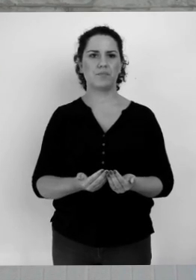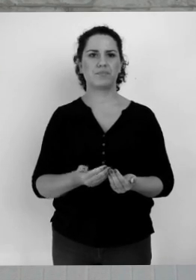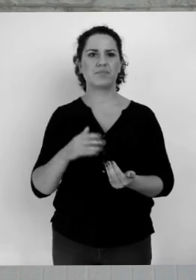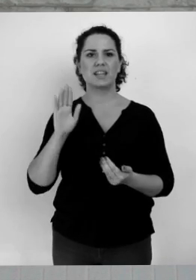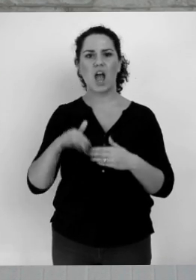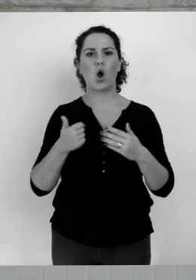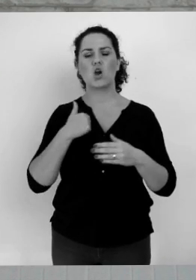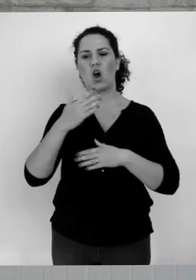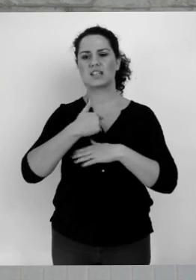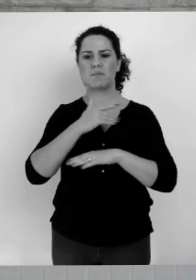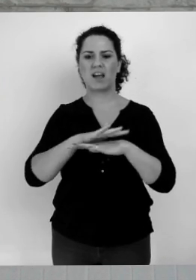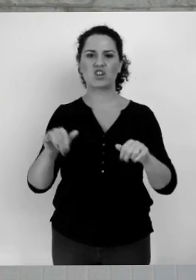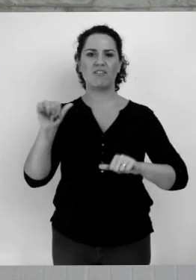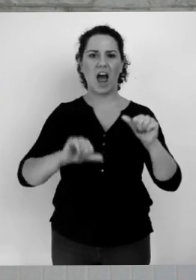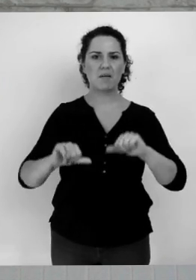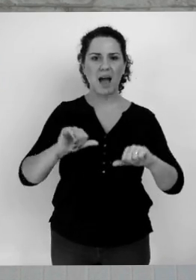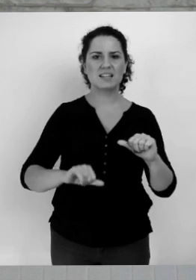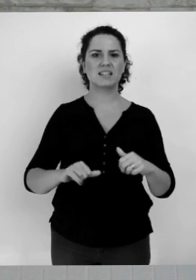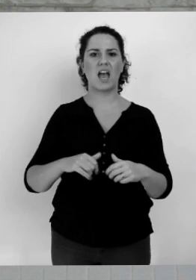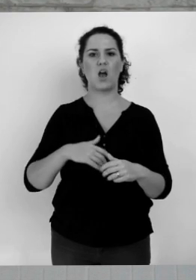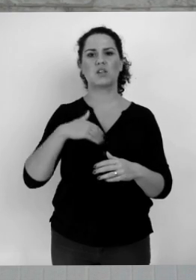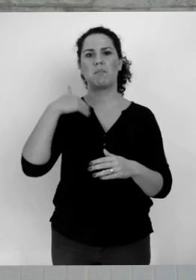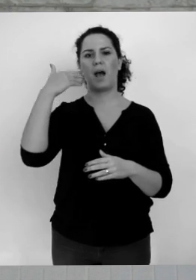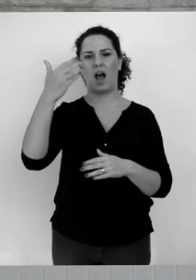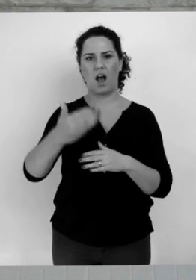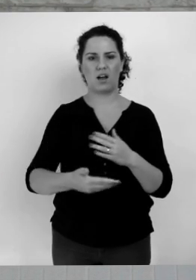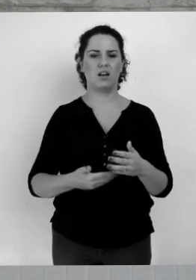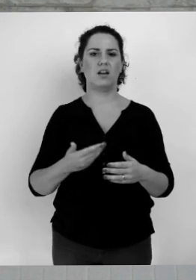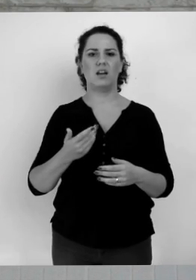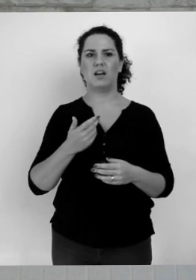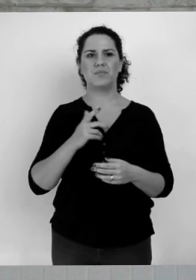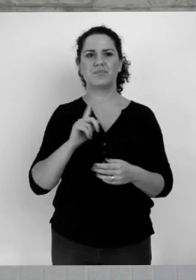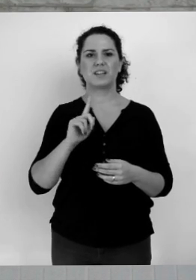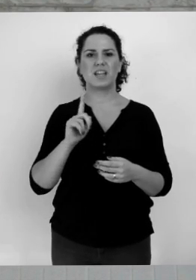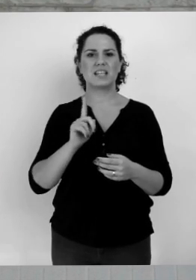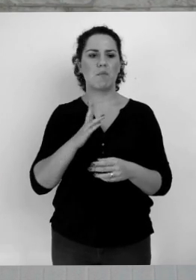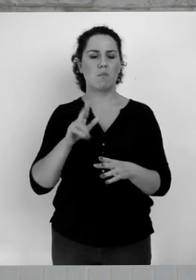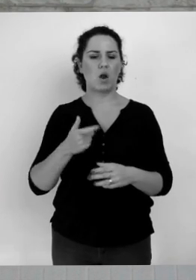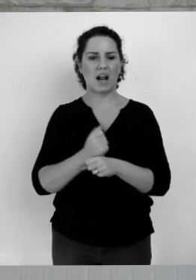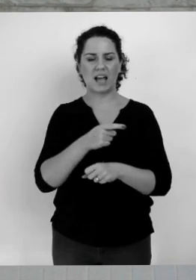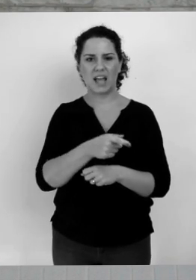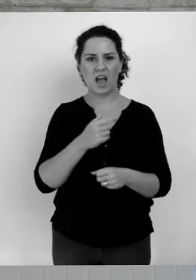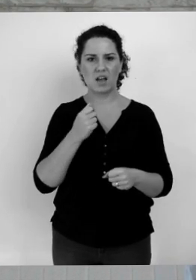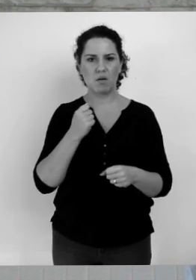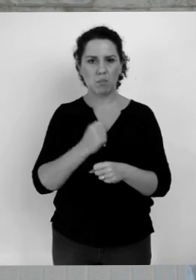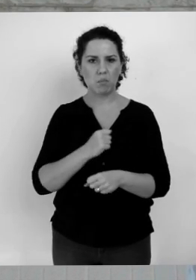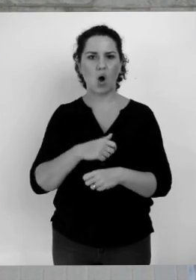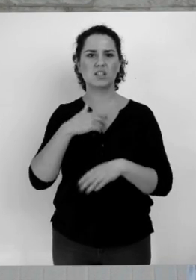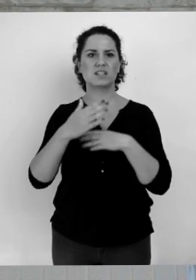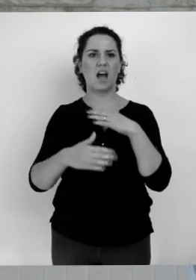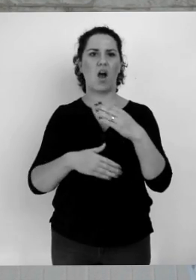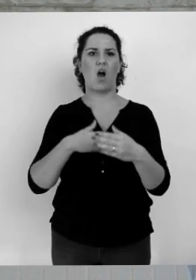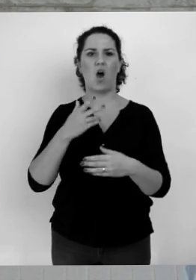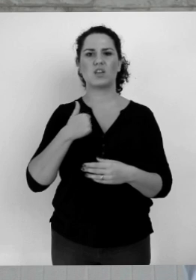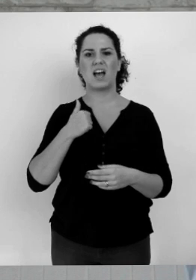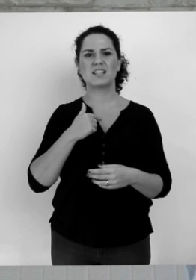sam se prišla sa farmaceut, a nisam baš sjela tu školu. Nisam mogla taj posao raditi, onda sam radila bilo što.